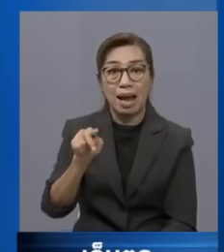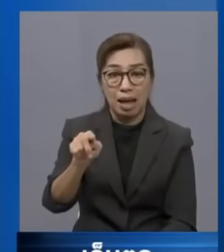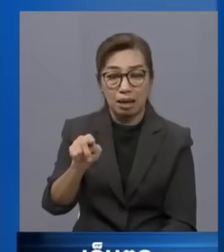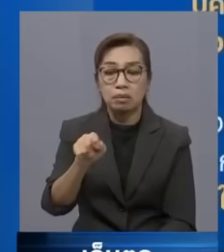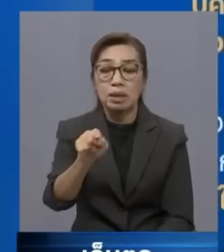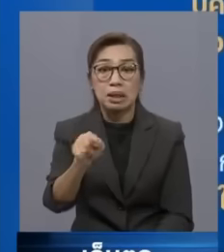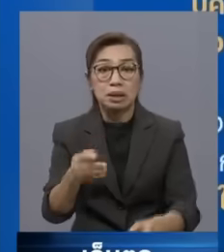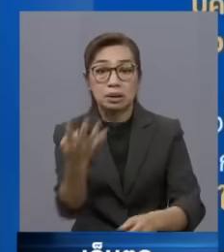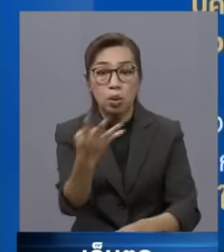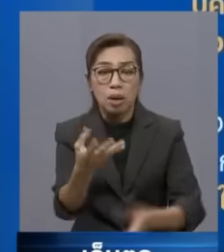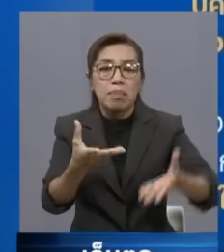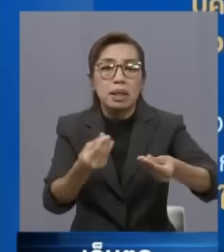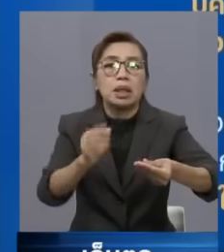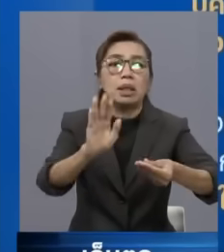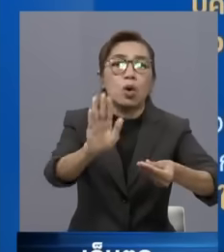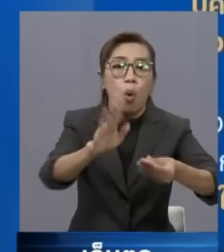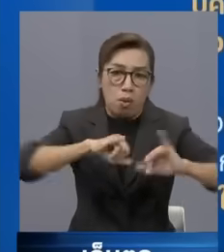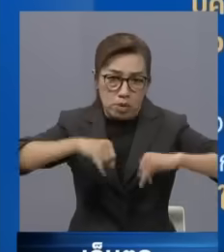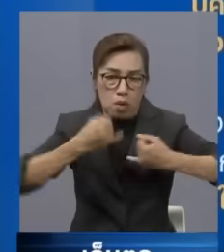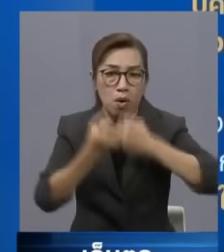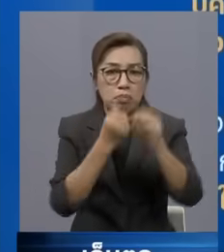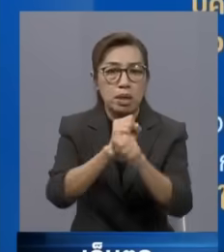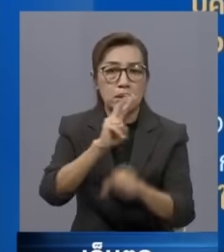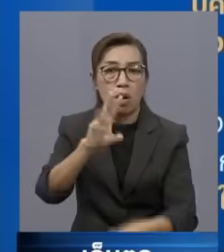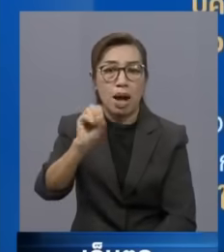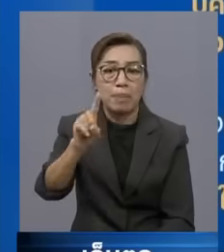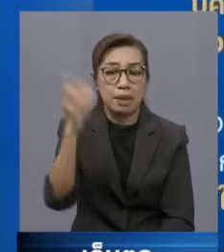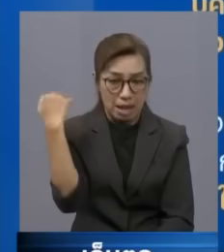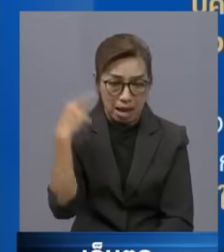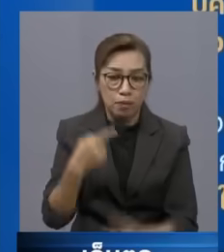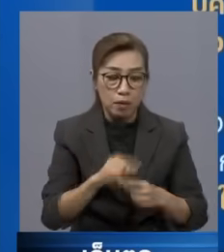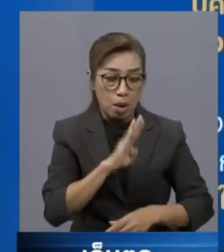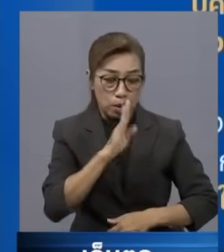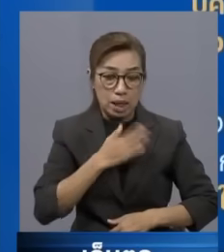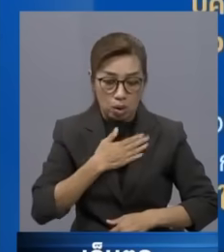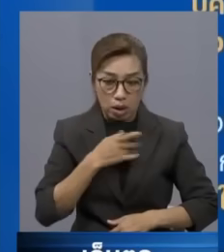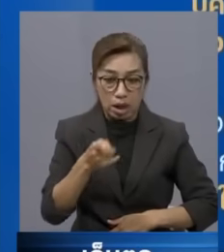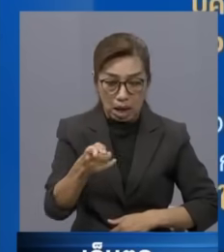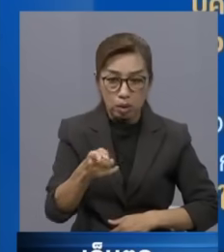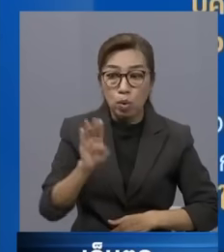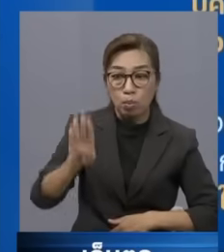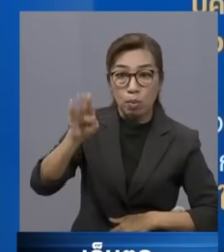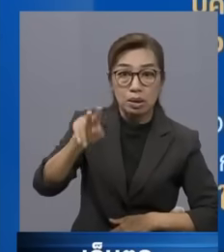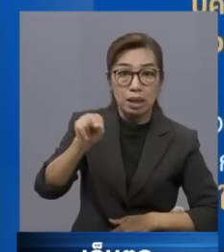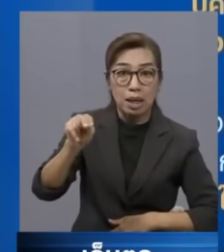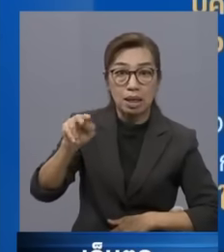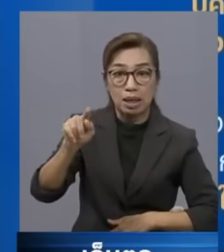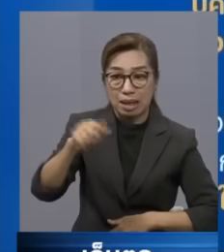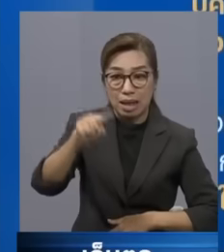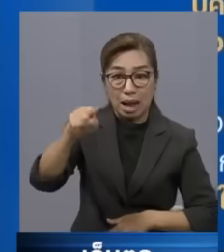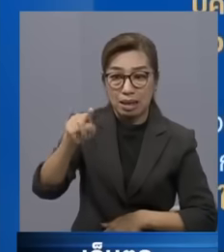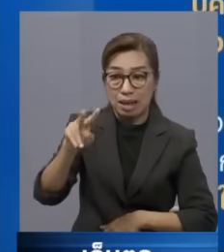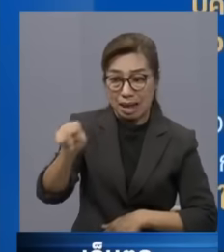ปี2551ส่วนบริษัทแสนสิรินั้นซื้อและโอนที่ดินแปลงนี้โดยตรงจากบริษัท n&n